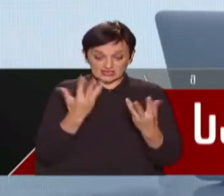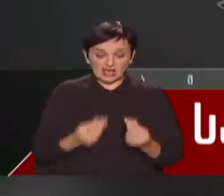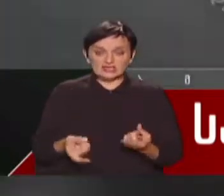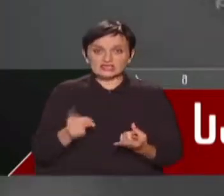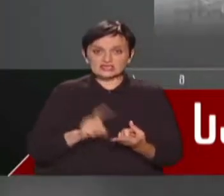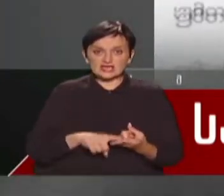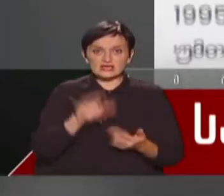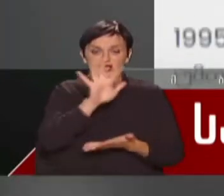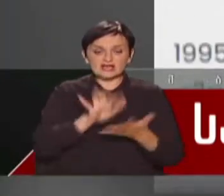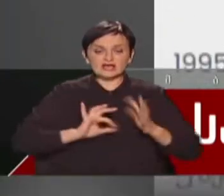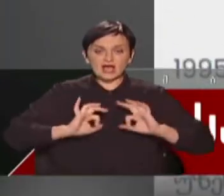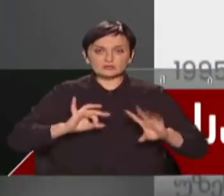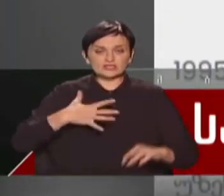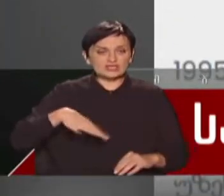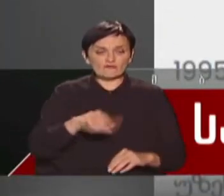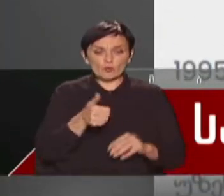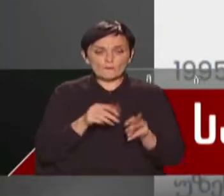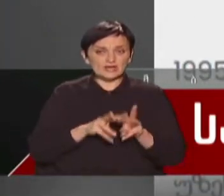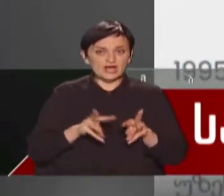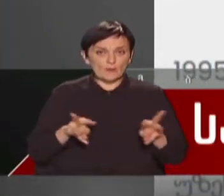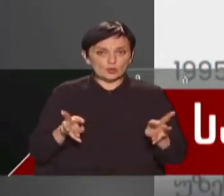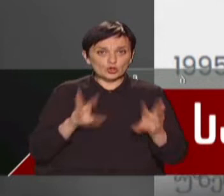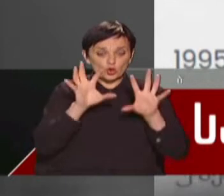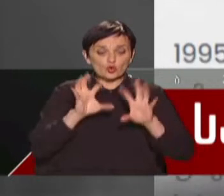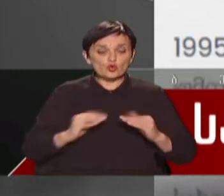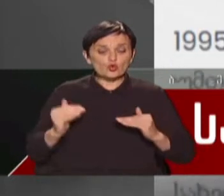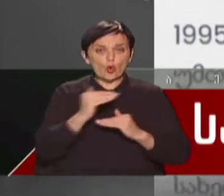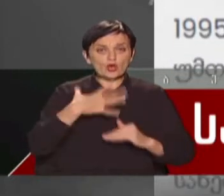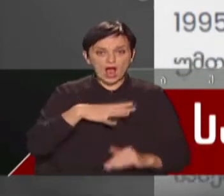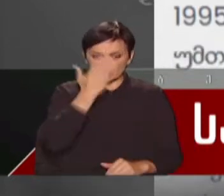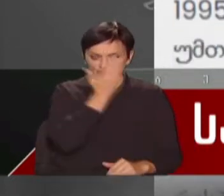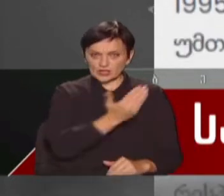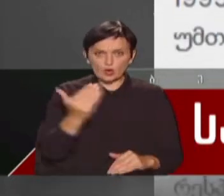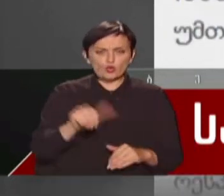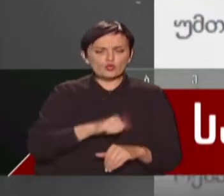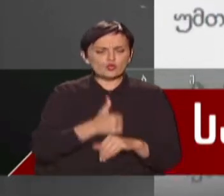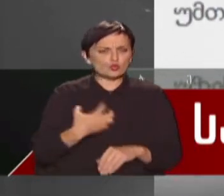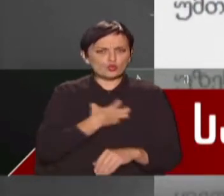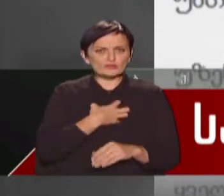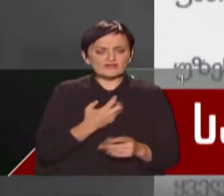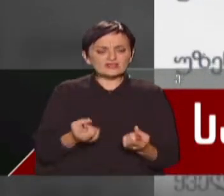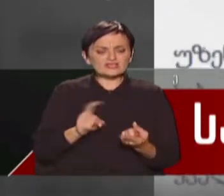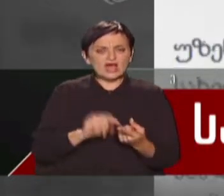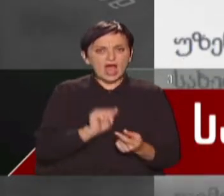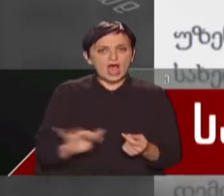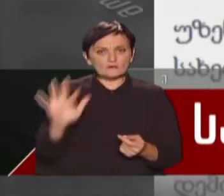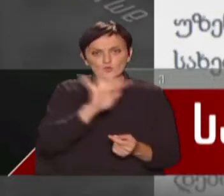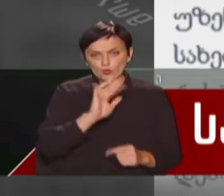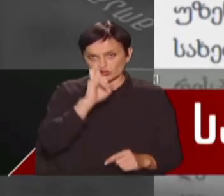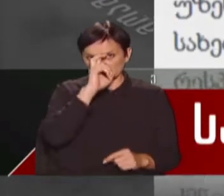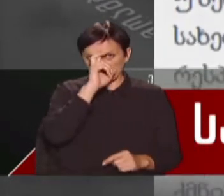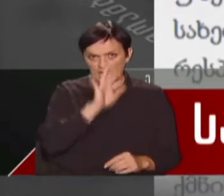დაკავშირებით განცხადებას ავრცელებს საქართველოს პრემიერ-მინისტრი. „კონსტიტუცია ქართველი ხალხის უმთავრესი დასაყრდენია ევროპული